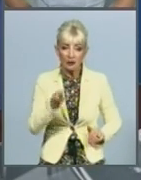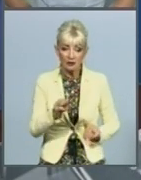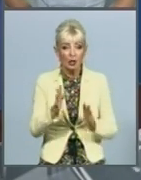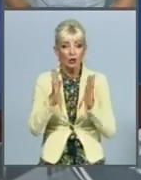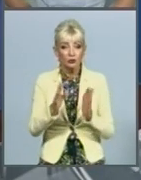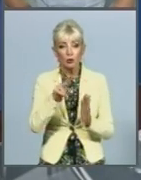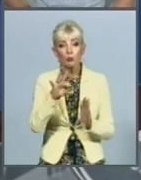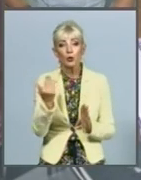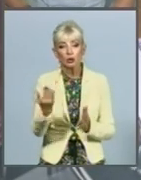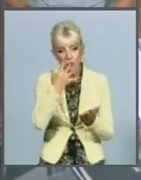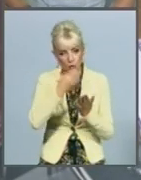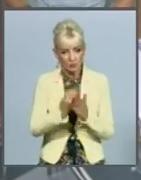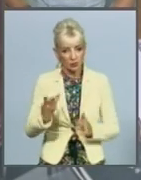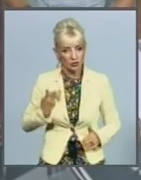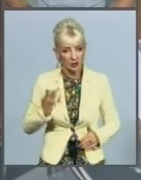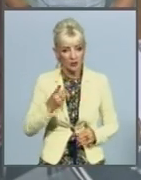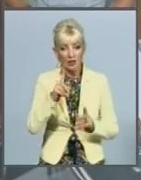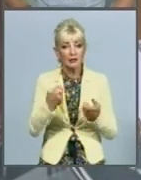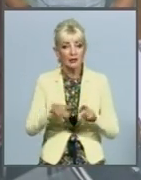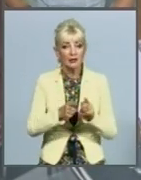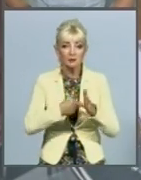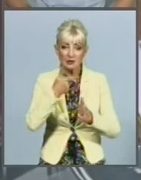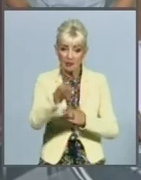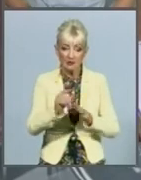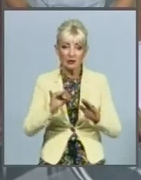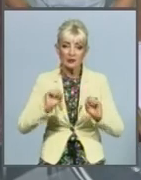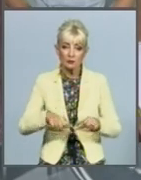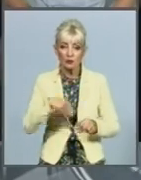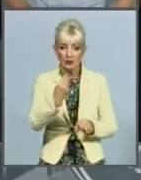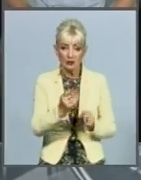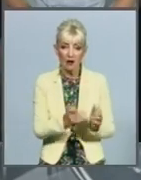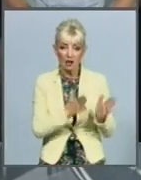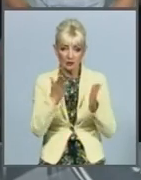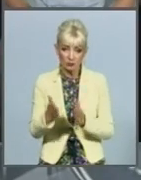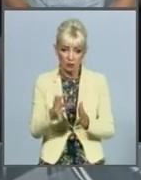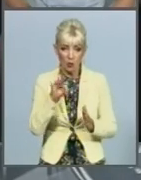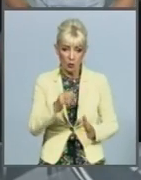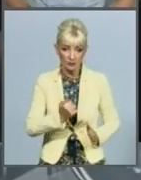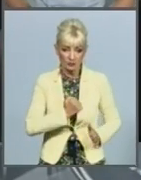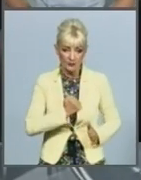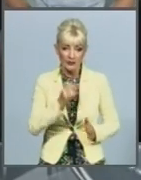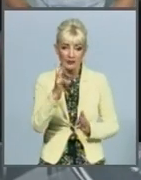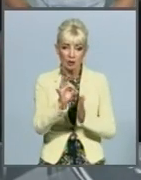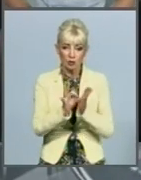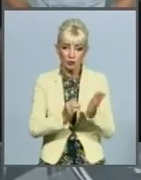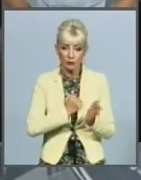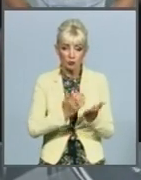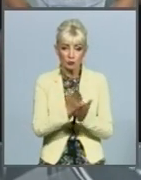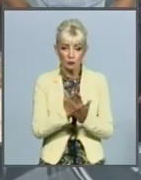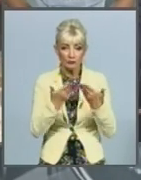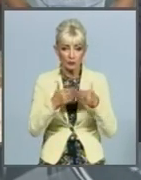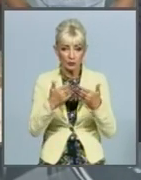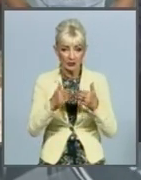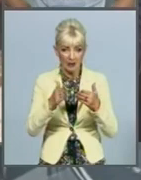за їх власним бажанням. За відповідними заявами та можливості надання відстрочок від призову на строкову військову службу випускникам